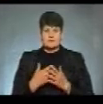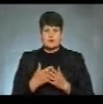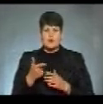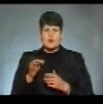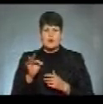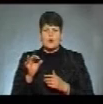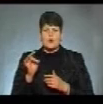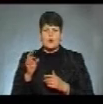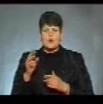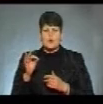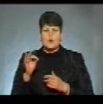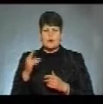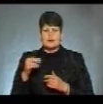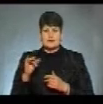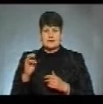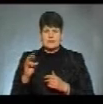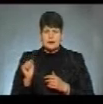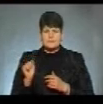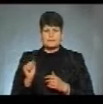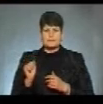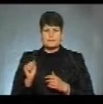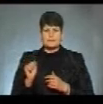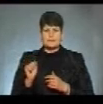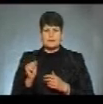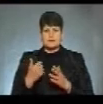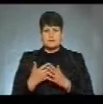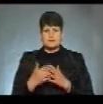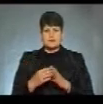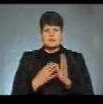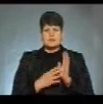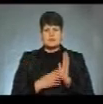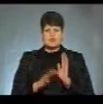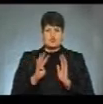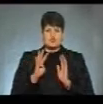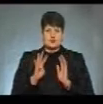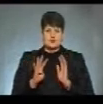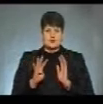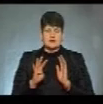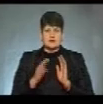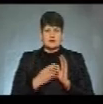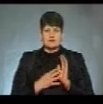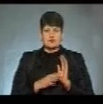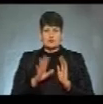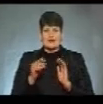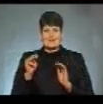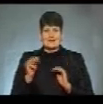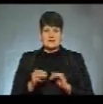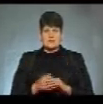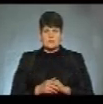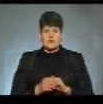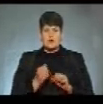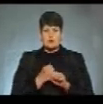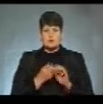ну, людей біля цей, бо поле не йшли, там не можна було заїхати, десь порядка 94-95 тисяч. Роботи планують проводити